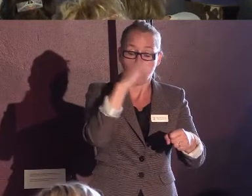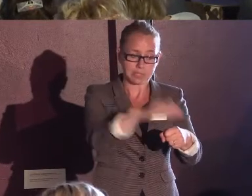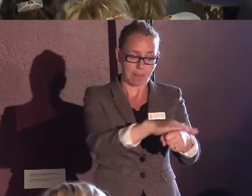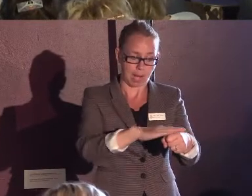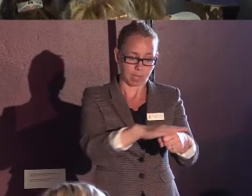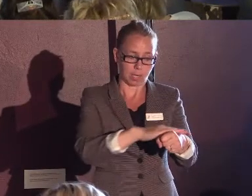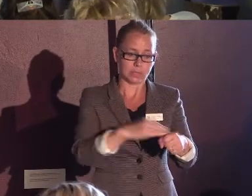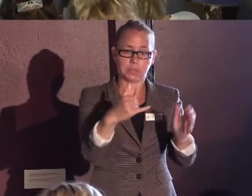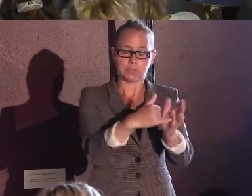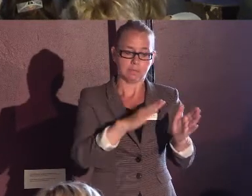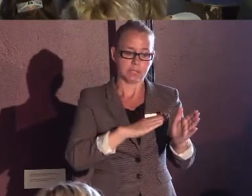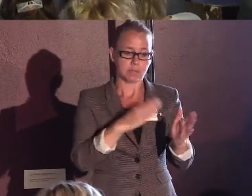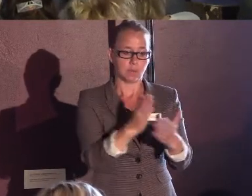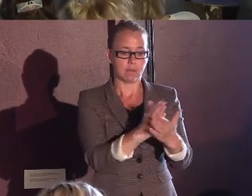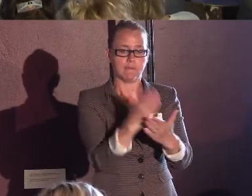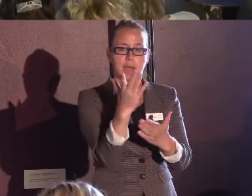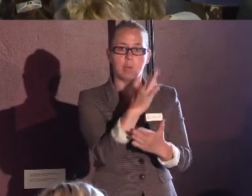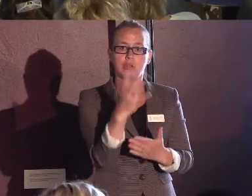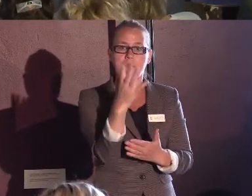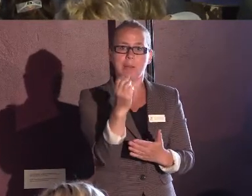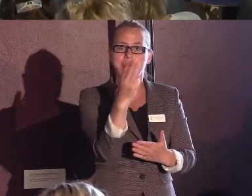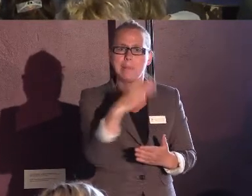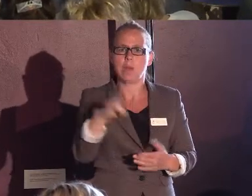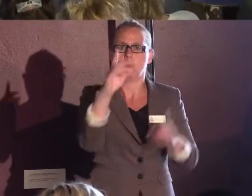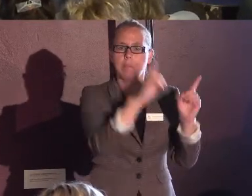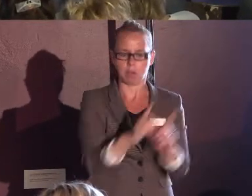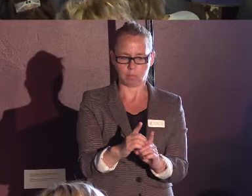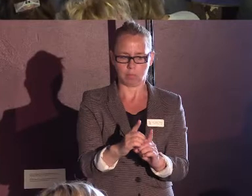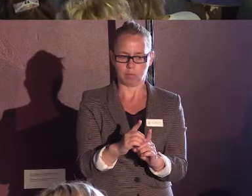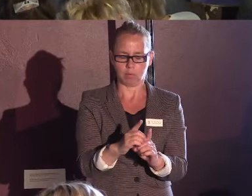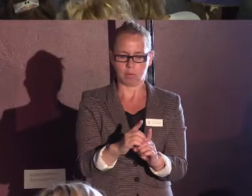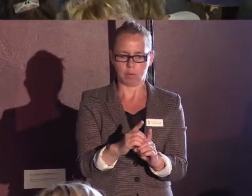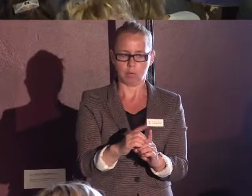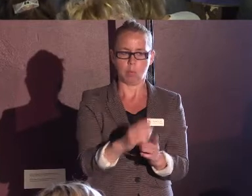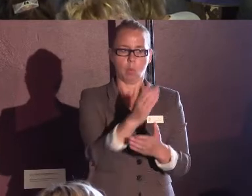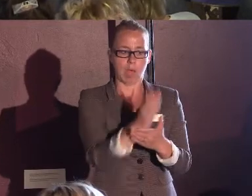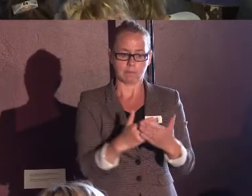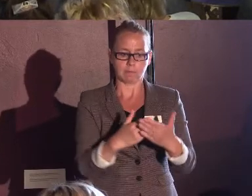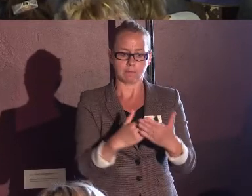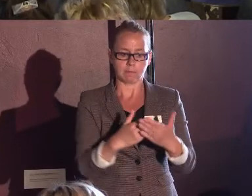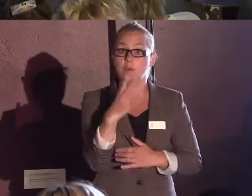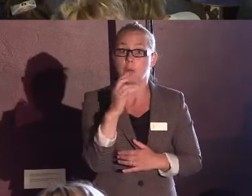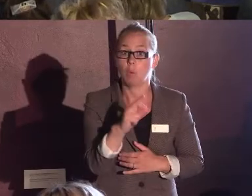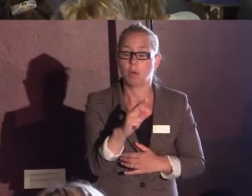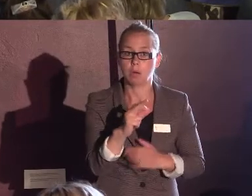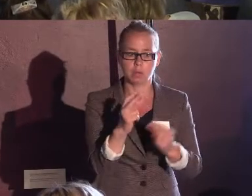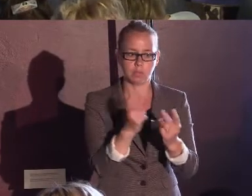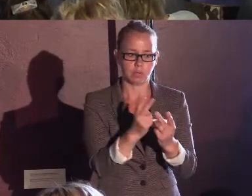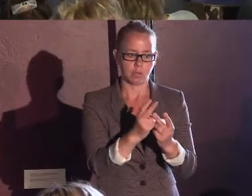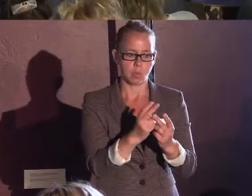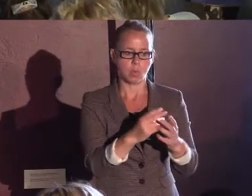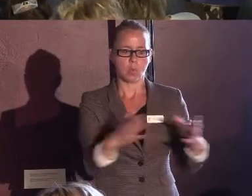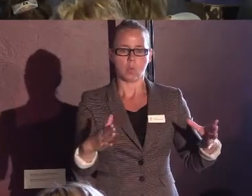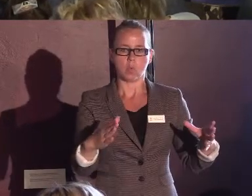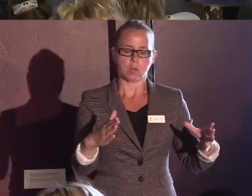marknaden består av ungefär 550 miljoner människor, varav hälften är under 25 år. Det vill säga det finns en